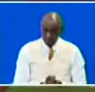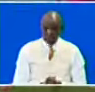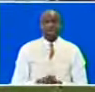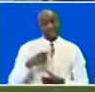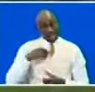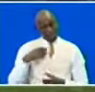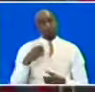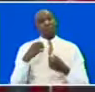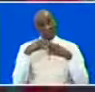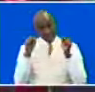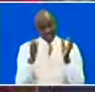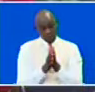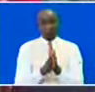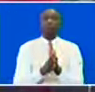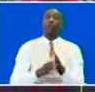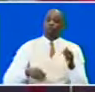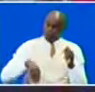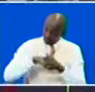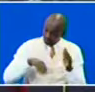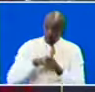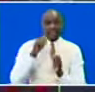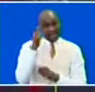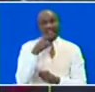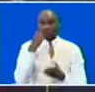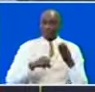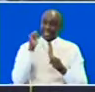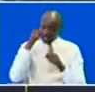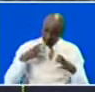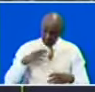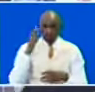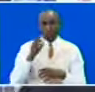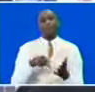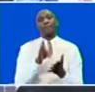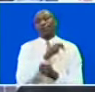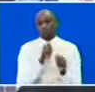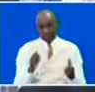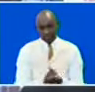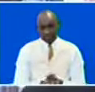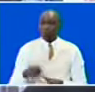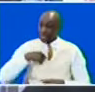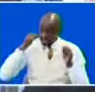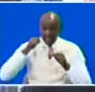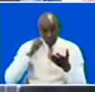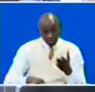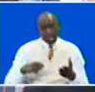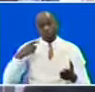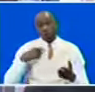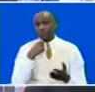shirikisho la soka nchini ameahidi kuwa wachezaji wa Kenya watalindwa ipasavyo. We agree that, guys, what we